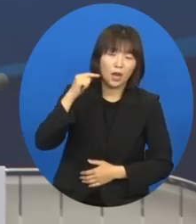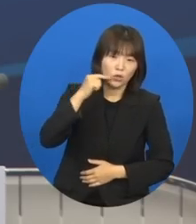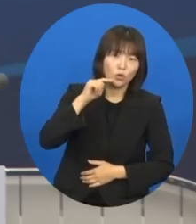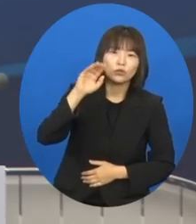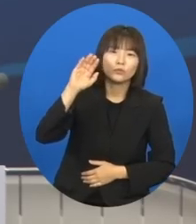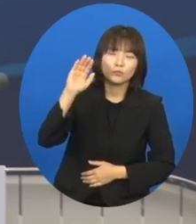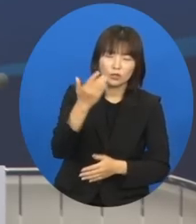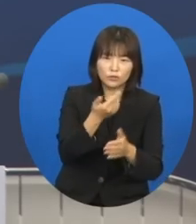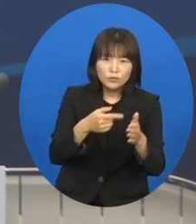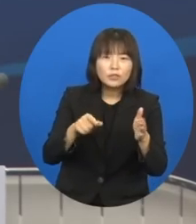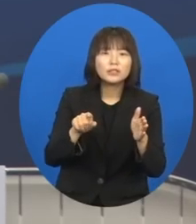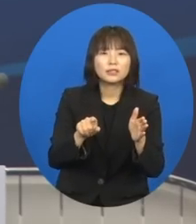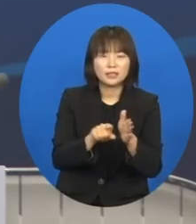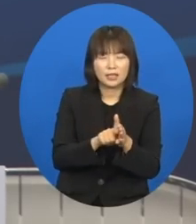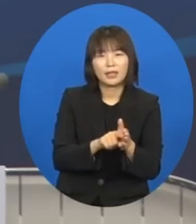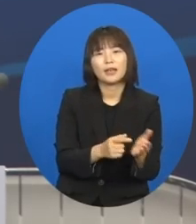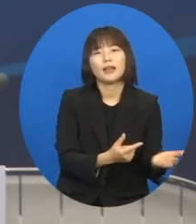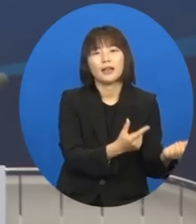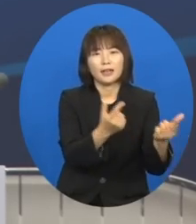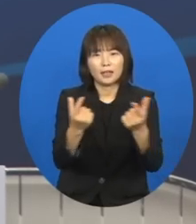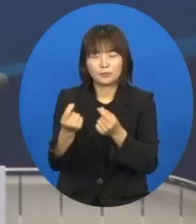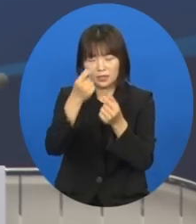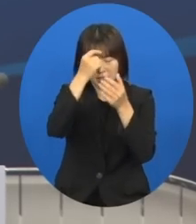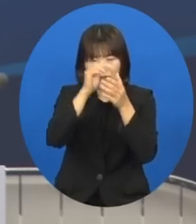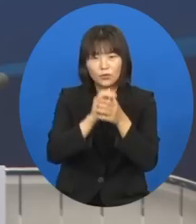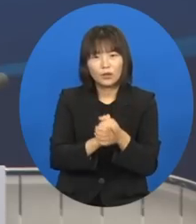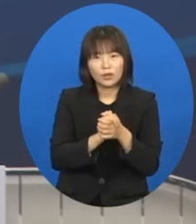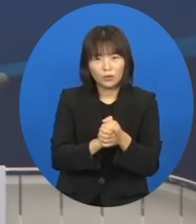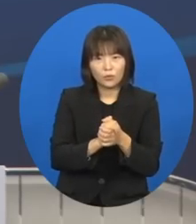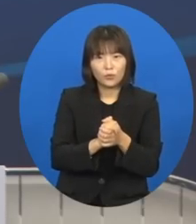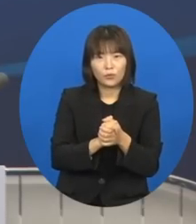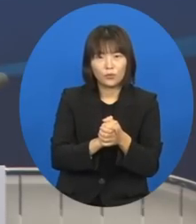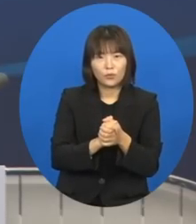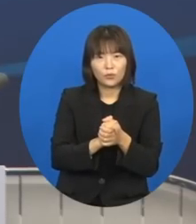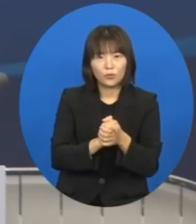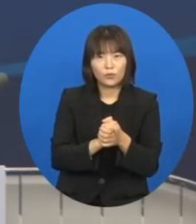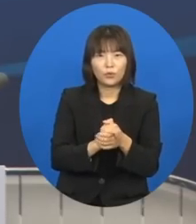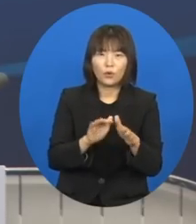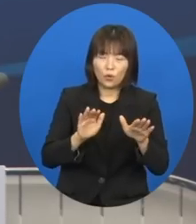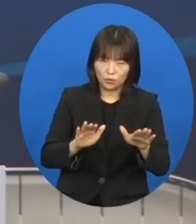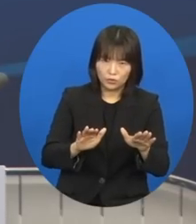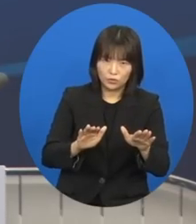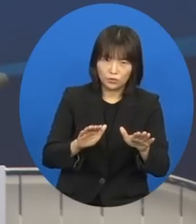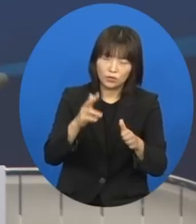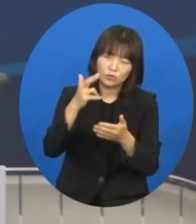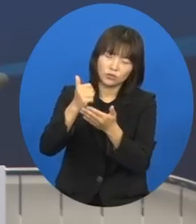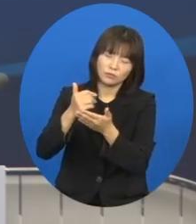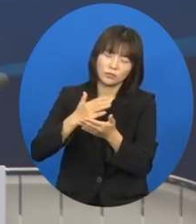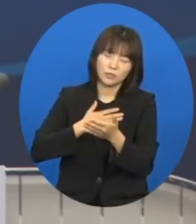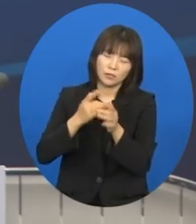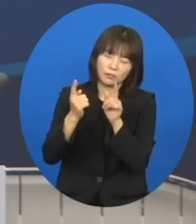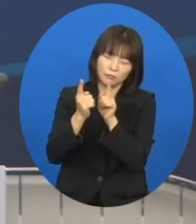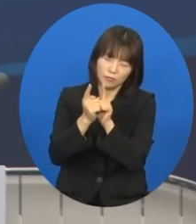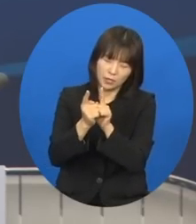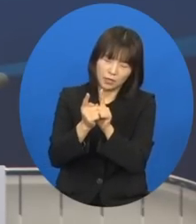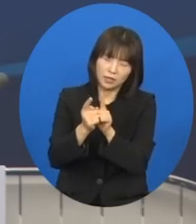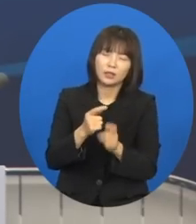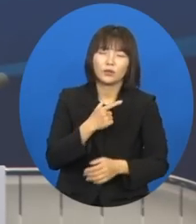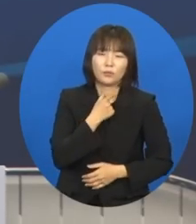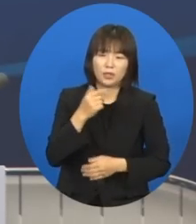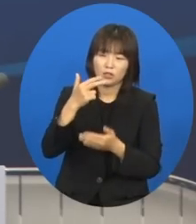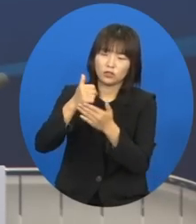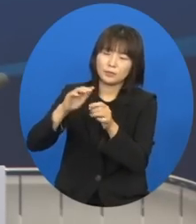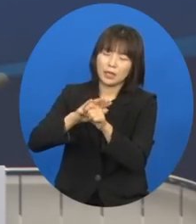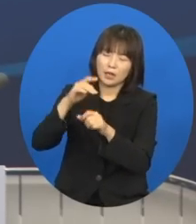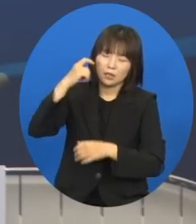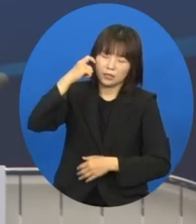있도록 우리가 함께 기도하면서, 여러분 오늘 이 시간 주님 저 만나고 싶어요, 주님의 사랑을 느끼고